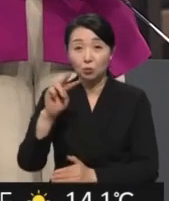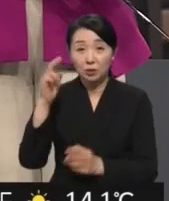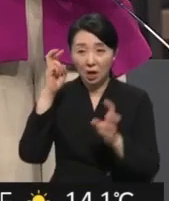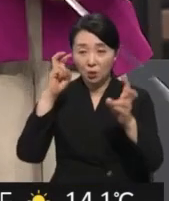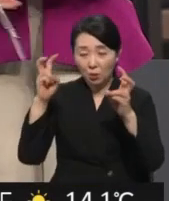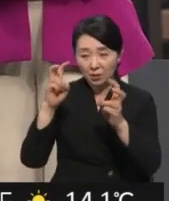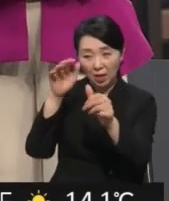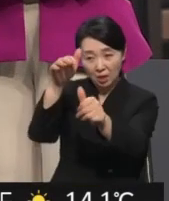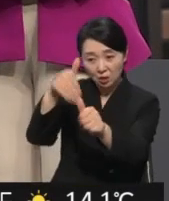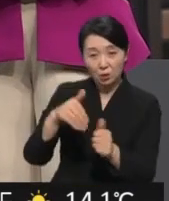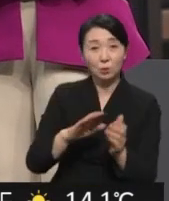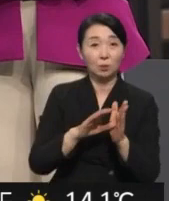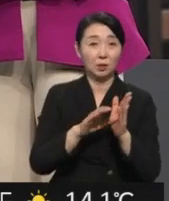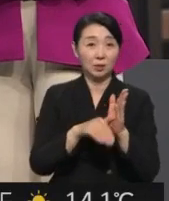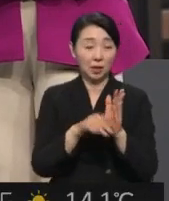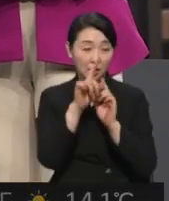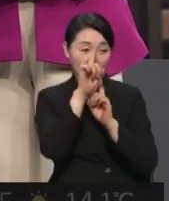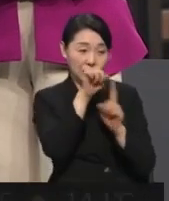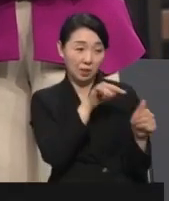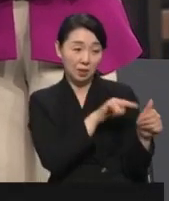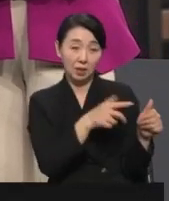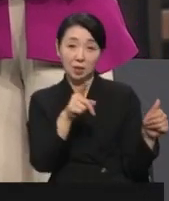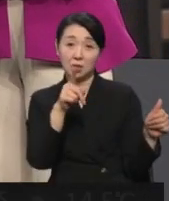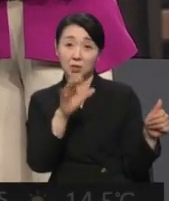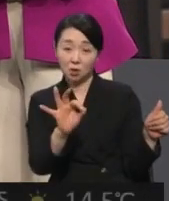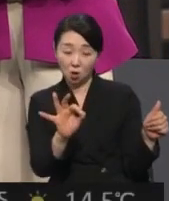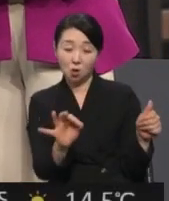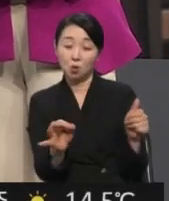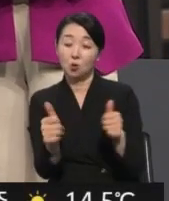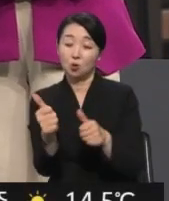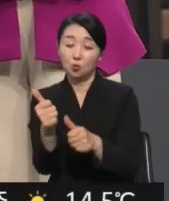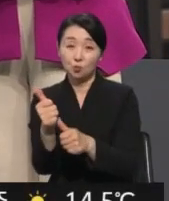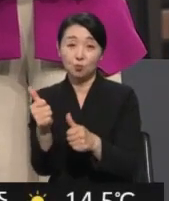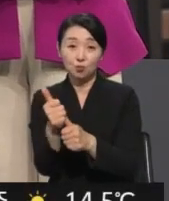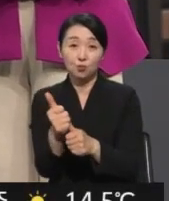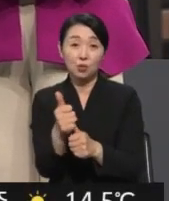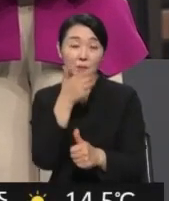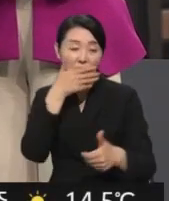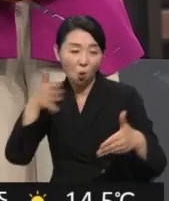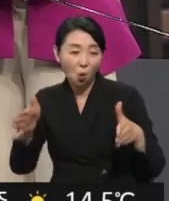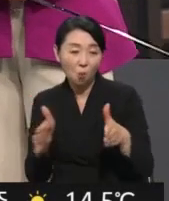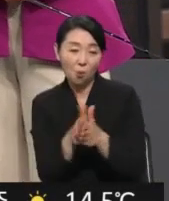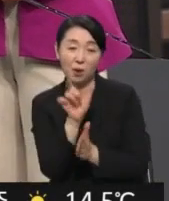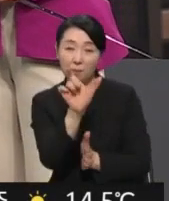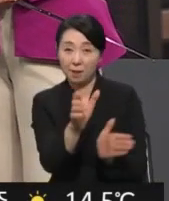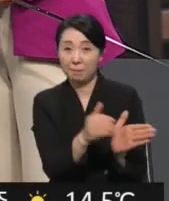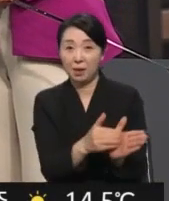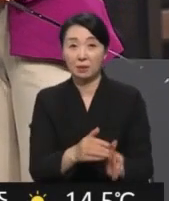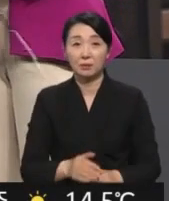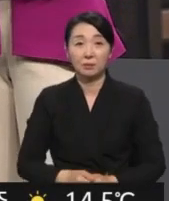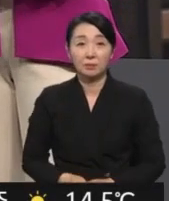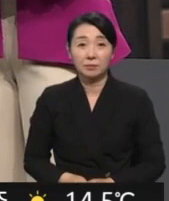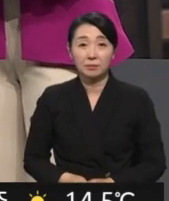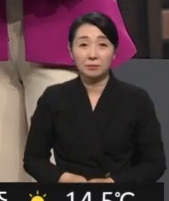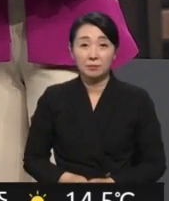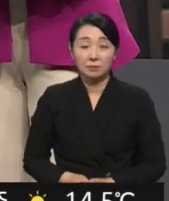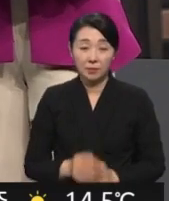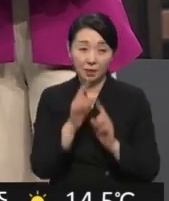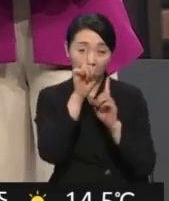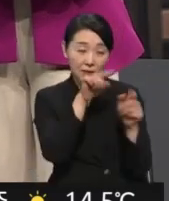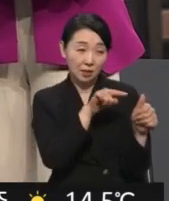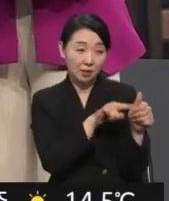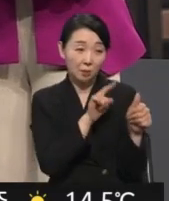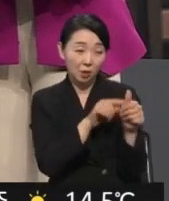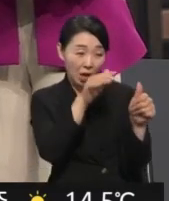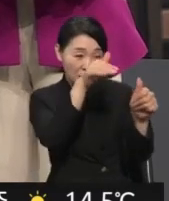될 당시에 이 대표와 정진상 부실장이 이미 공범으로 적시됐던 점이 언급이 됐습니다. 이 대표에 대한